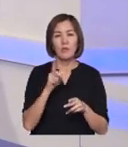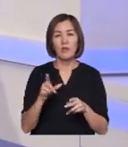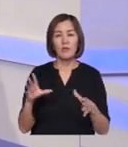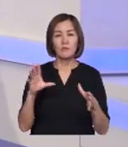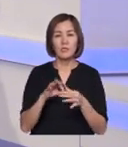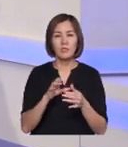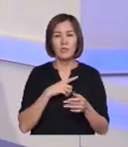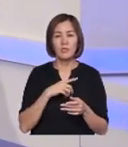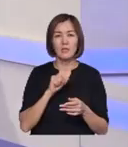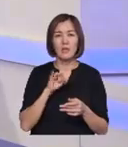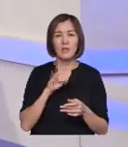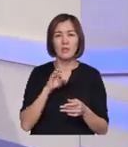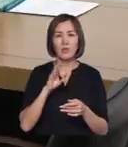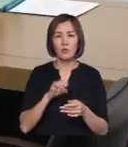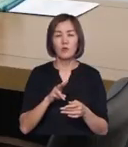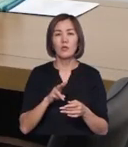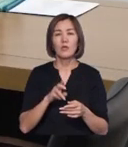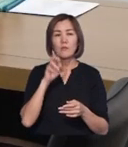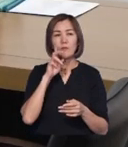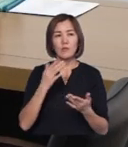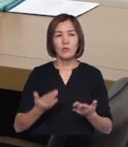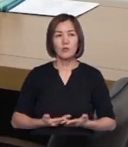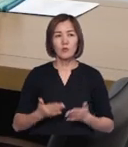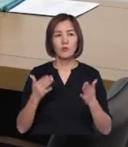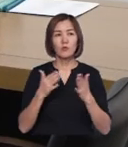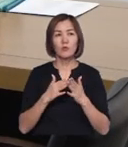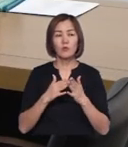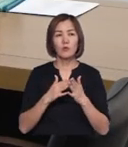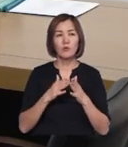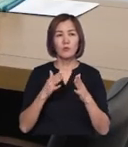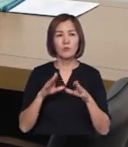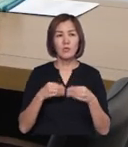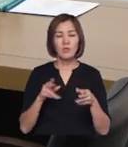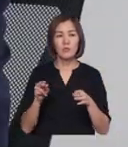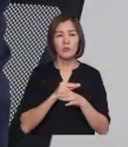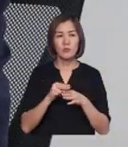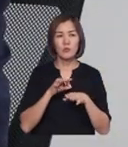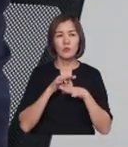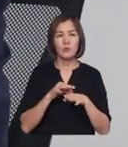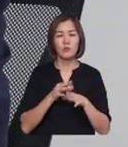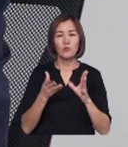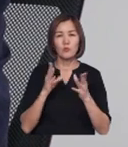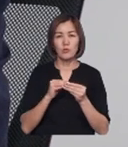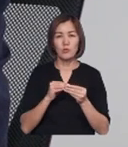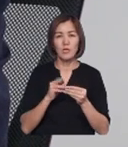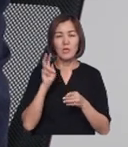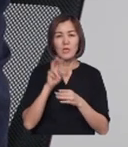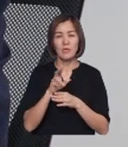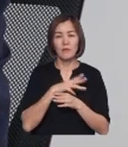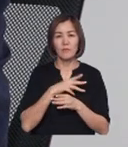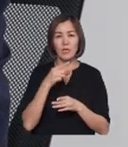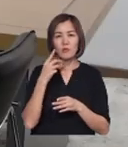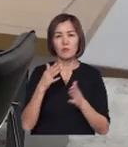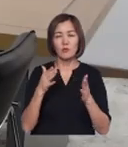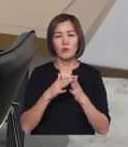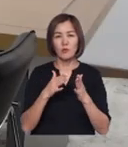жазылған, бірі Айнагүл Тоқпамбетова. Мемлекеттік тұрғын үй қорынан берілген баспанасына жөндеу жүргізу жұмыстары бойынша келіпті. Айтуынша